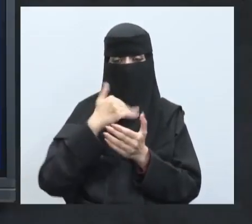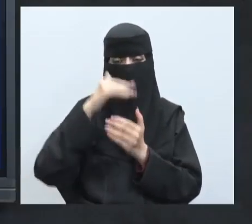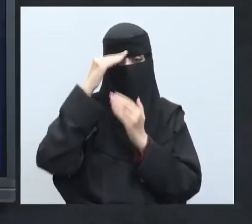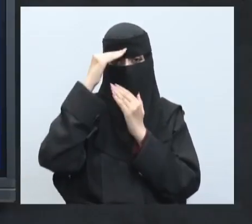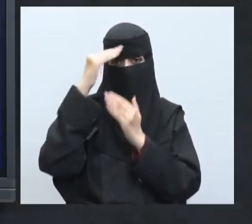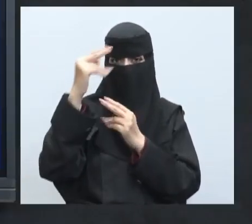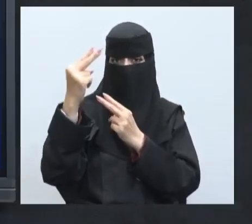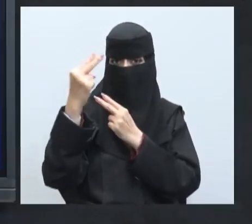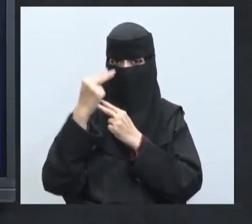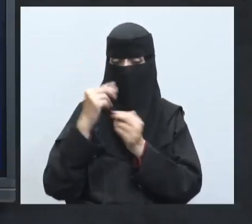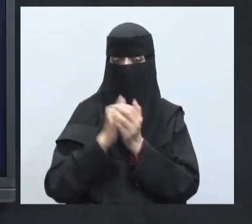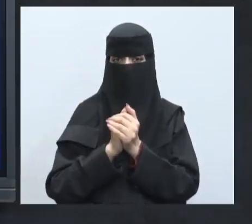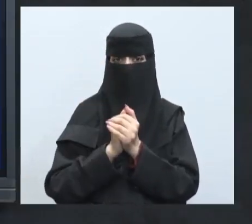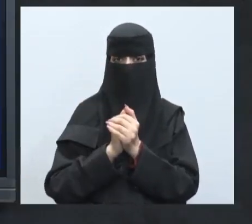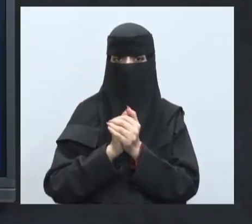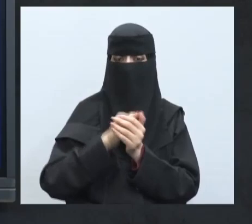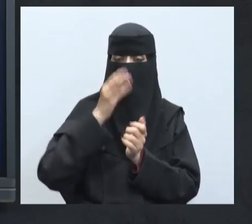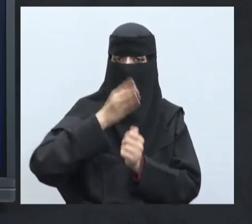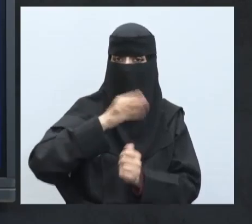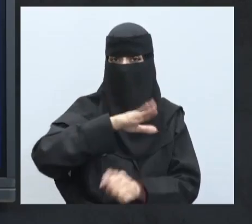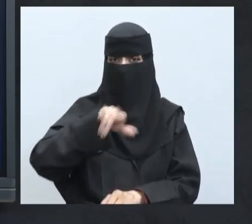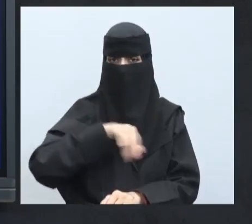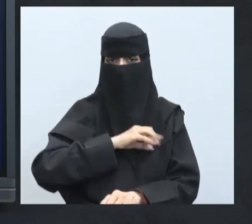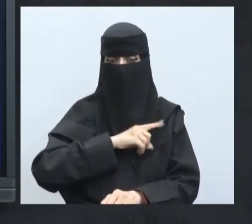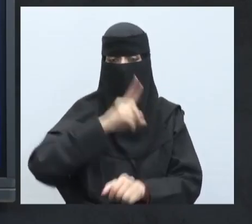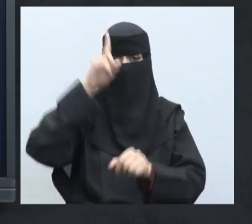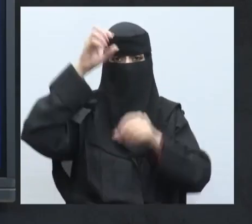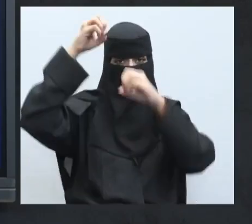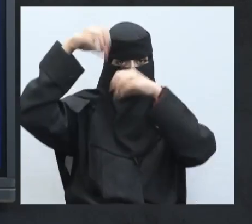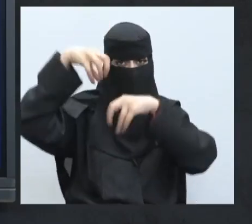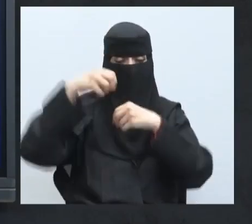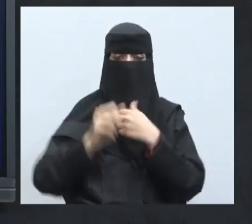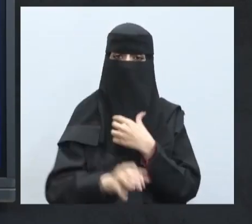لهذا اليوم شكرا لكم لحسن المتابعه والسلام عليكم ورحمه الله وبركاته